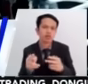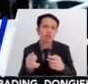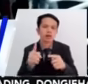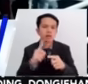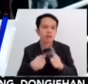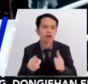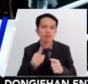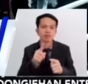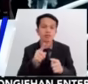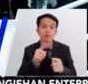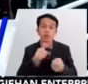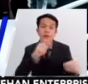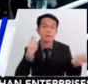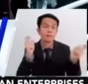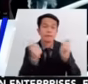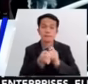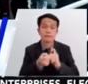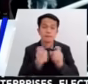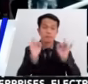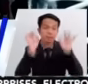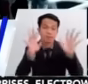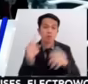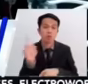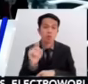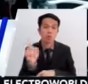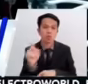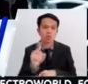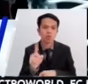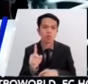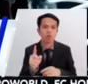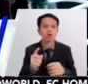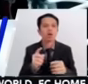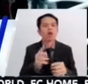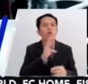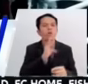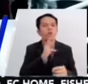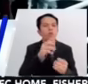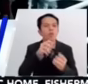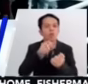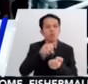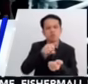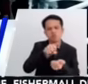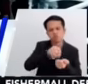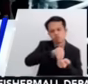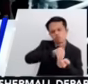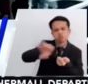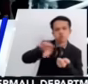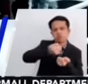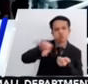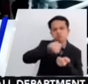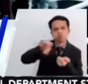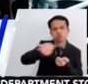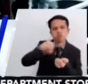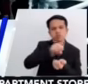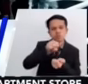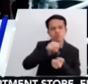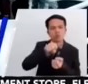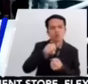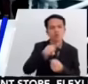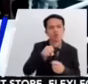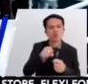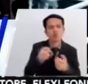is yung nagkaroon na nga sila ng pagbubukas ng kanilang mga water cannon. Nung una, isang barko lamang yung nagbubukas,